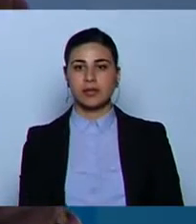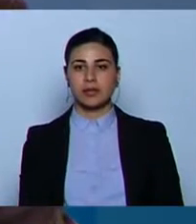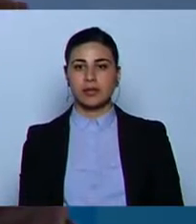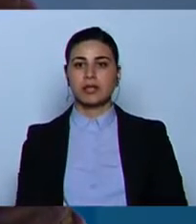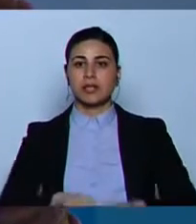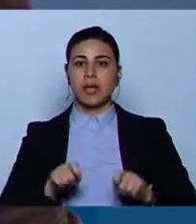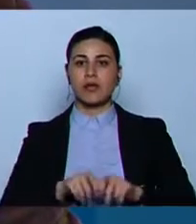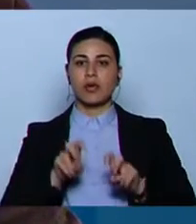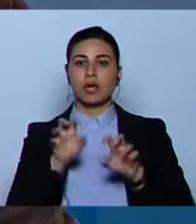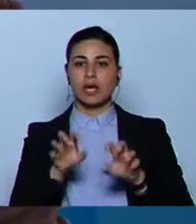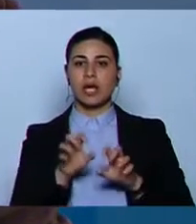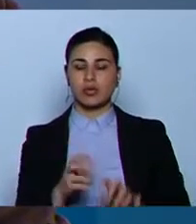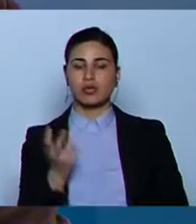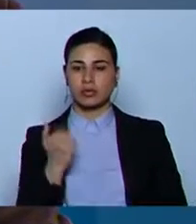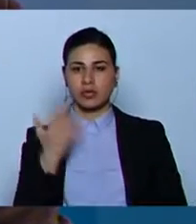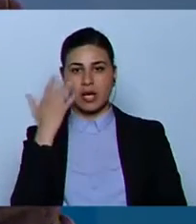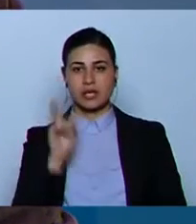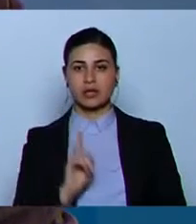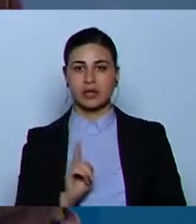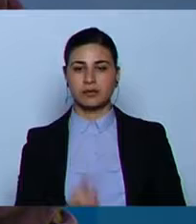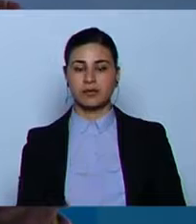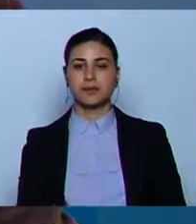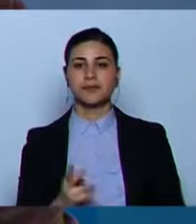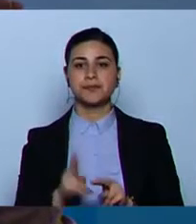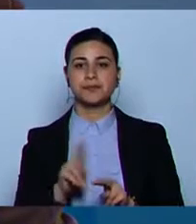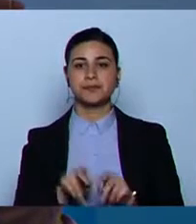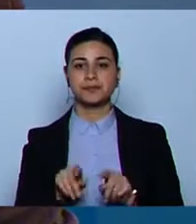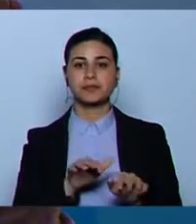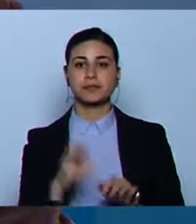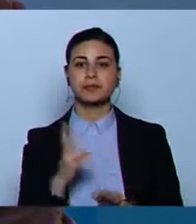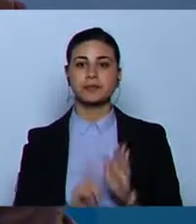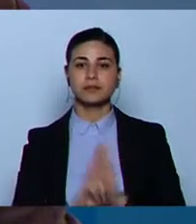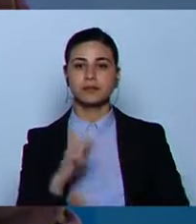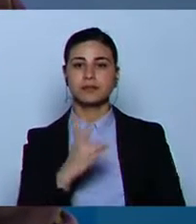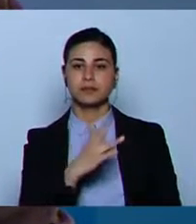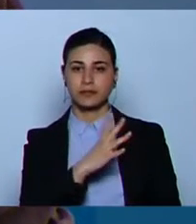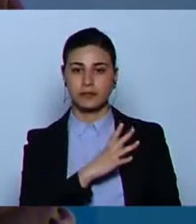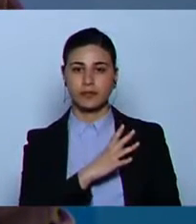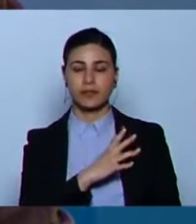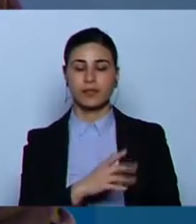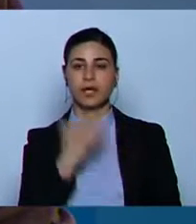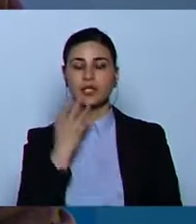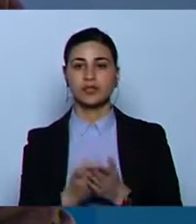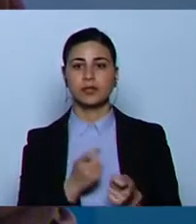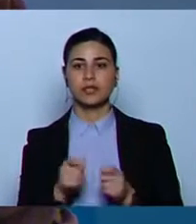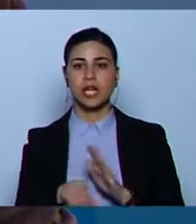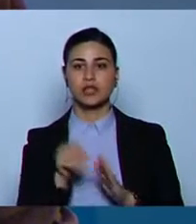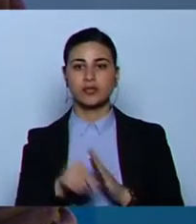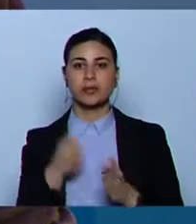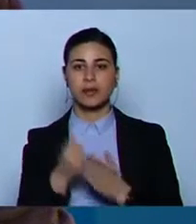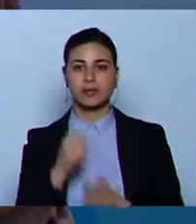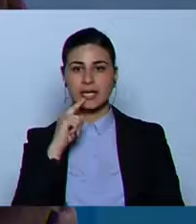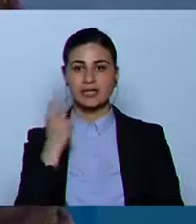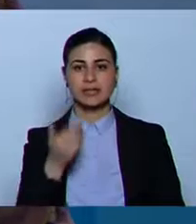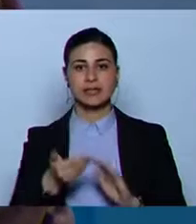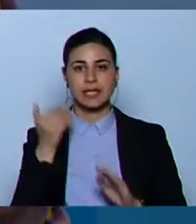დარღვეული ორგანული კანონი, არ დაგავიწყდეთ, დარღვეული ორგანული კანონი, იმიტომ რომ ეს პროცესი უნდა დაწყებულიყო თვითმართველობის არჩევნებამდე 1 წლით